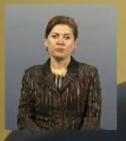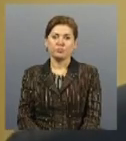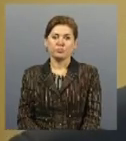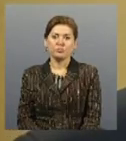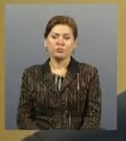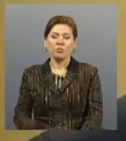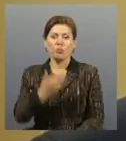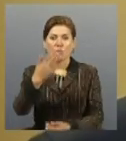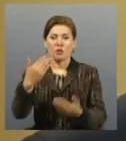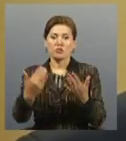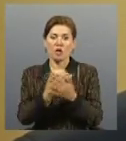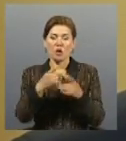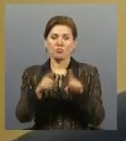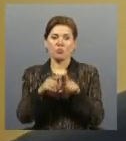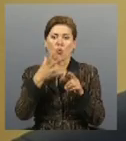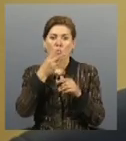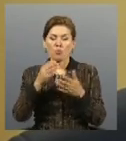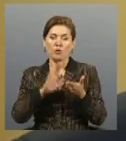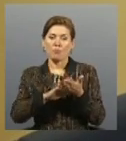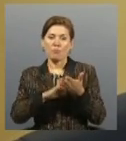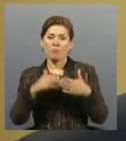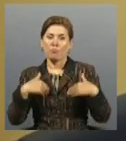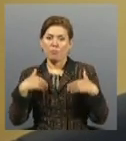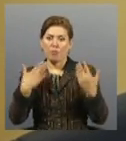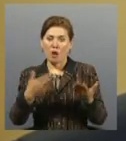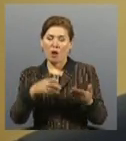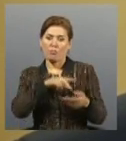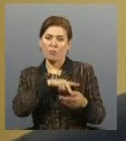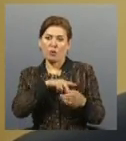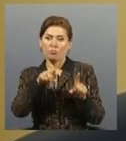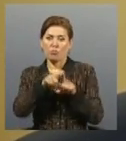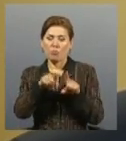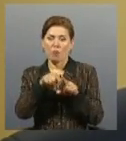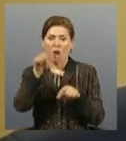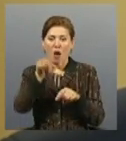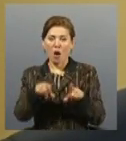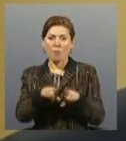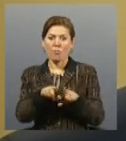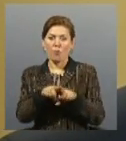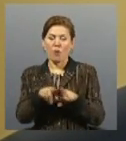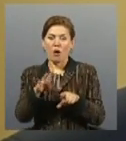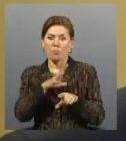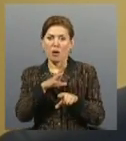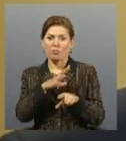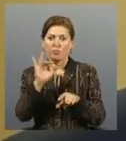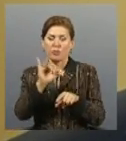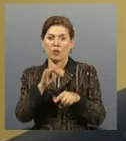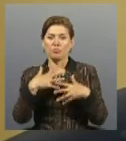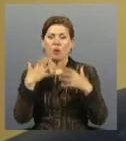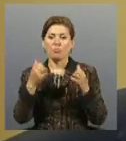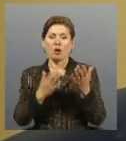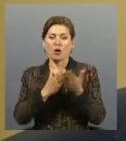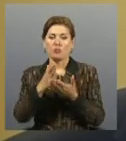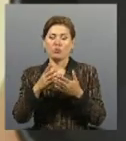Бұл енді жаңадан бұл өзі марапат. Бұл жеті адамның мына біздің денсаулық